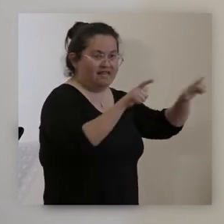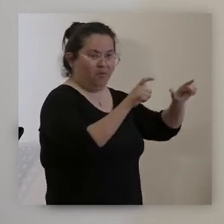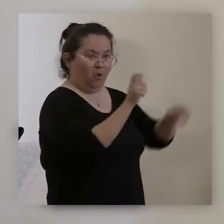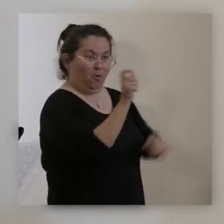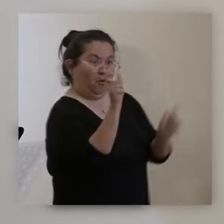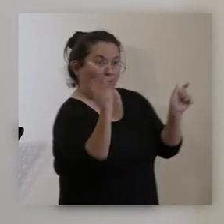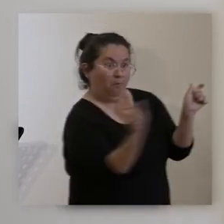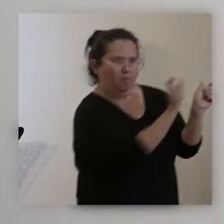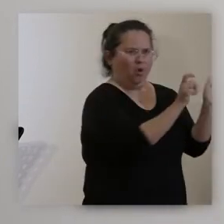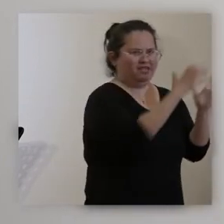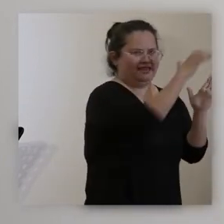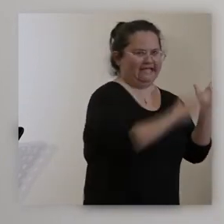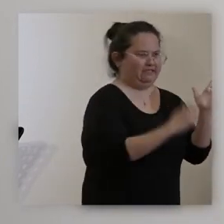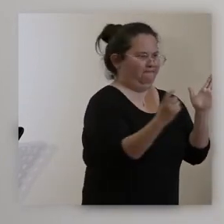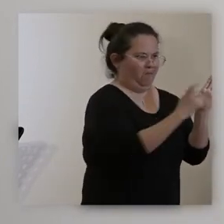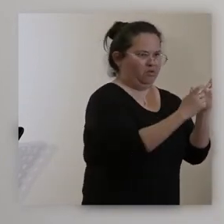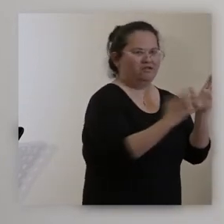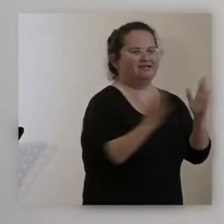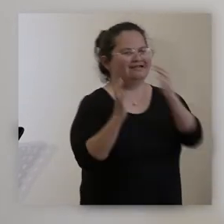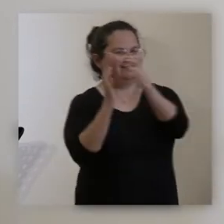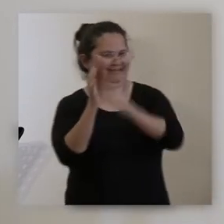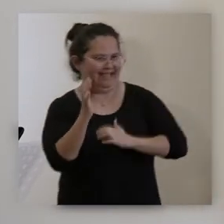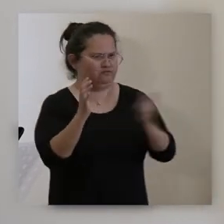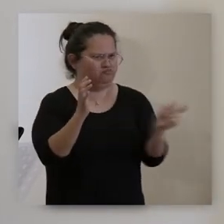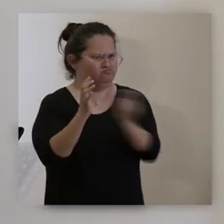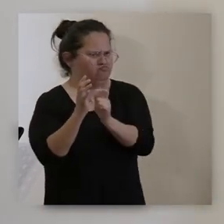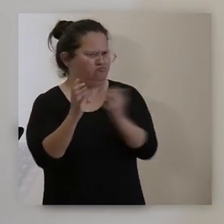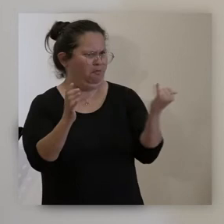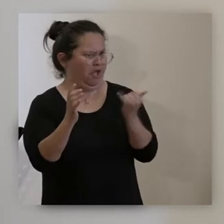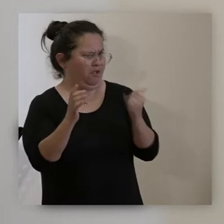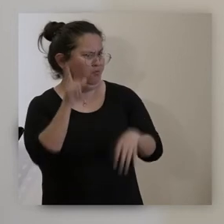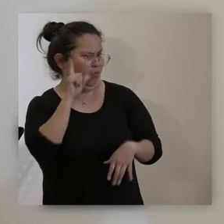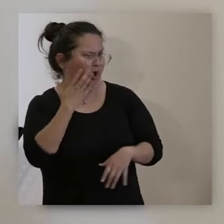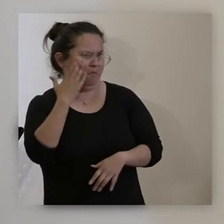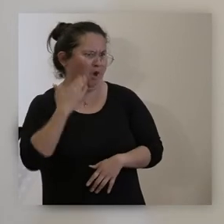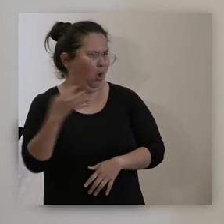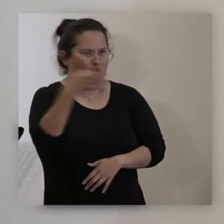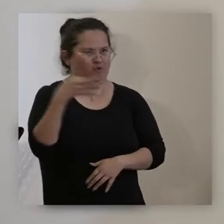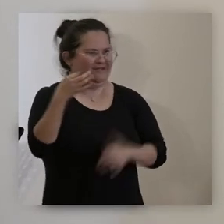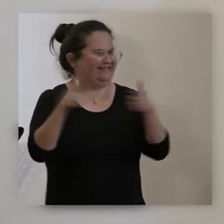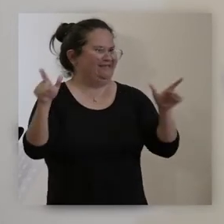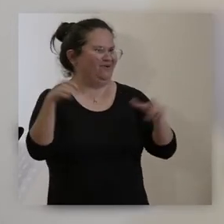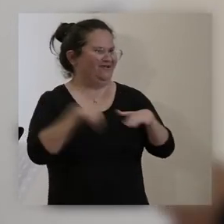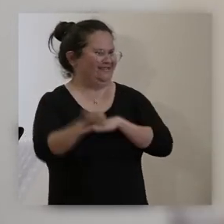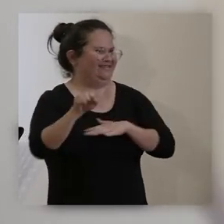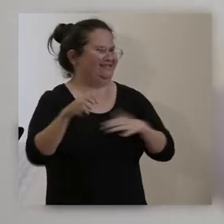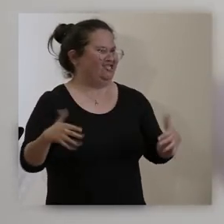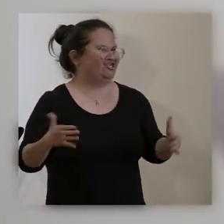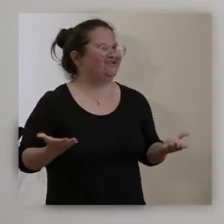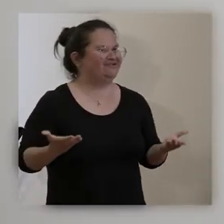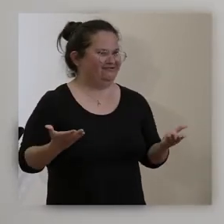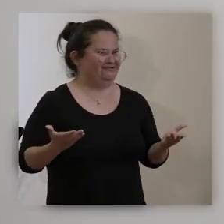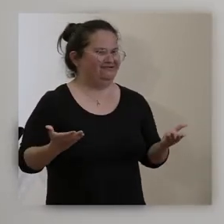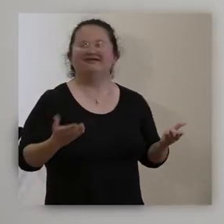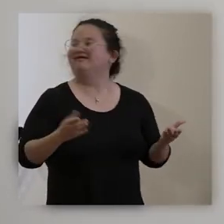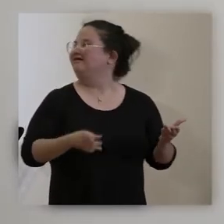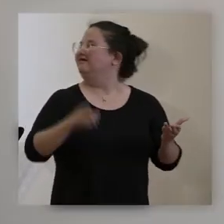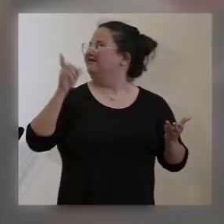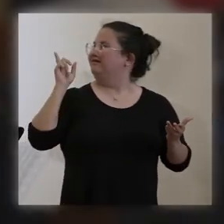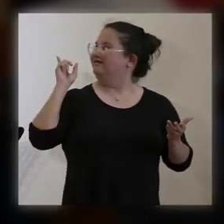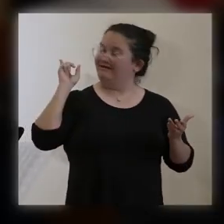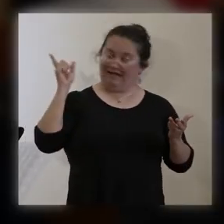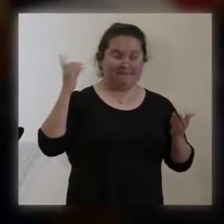et qu'il n'était pas nécessaire de le préciser. L'un des attributs les plus forts de la liberté consistait justement à posséder des